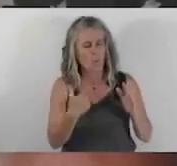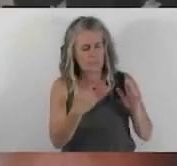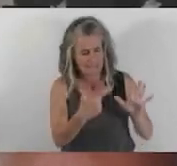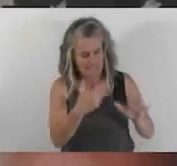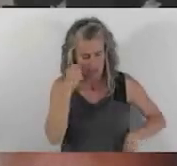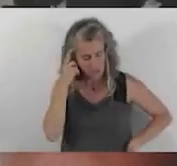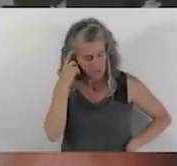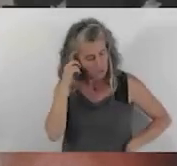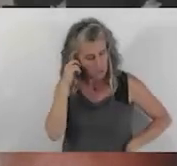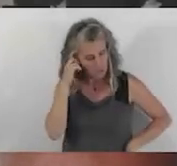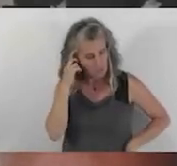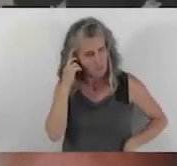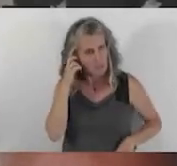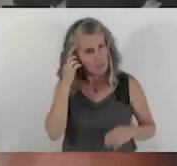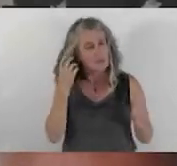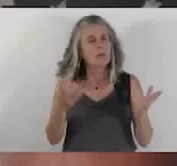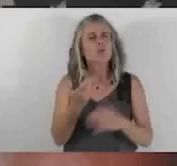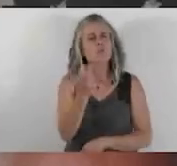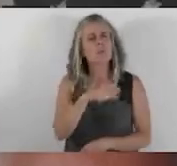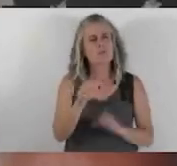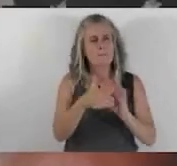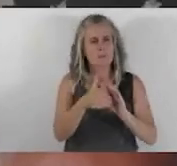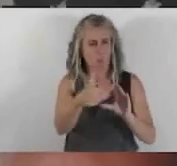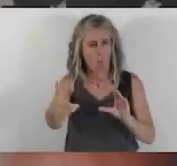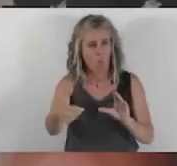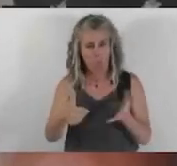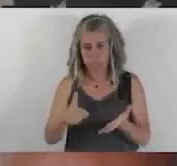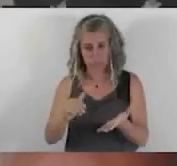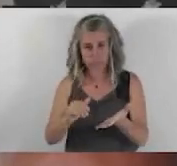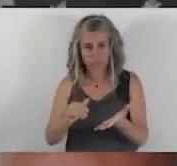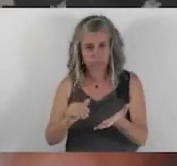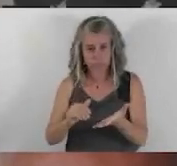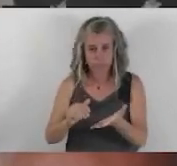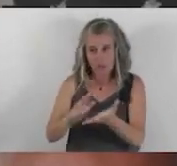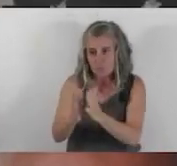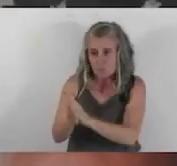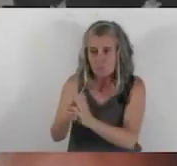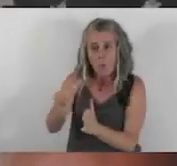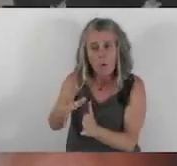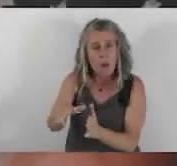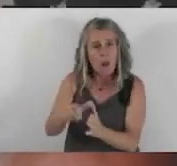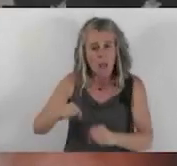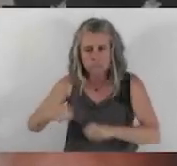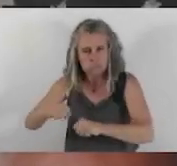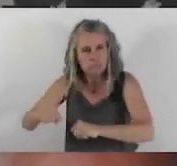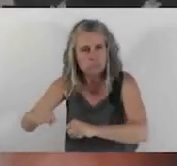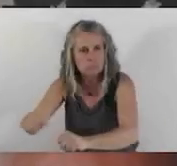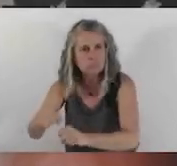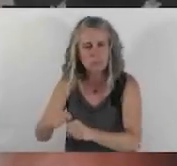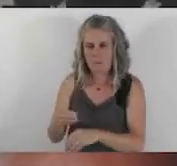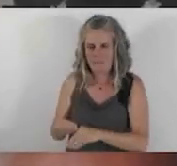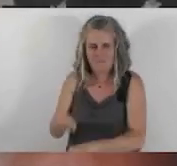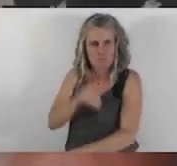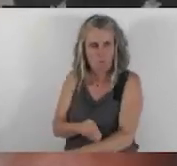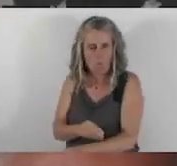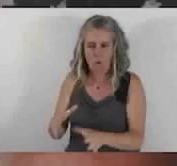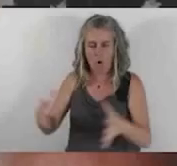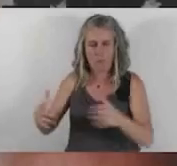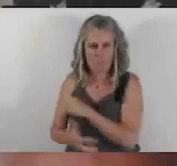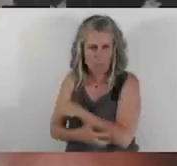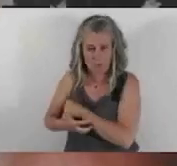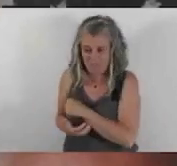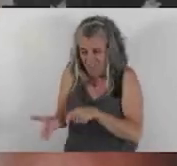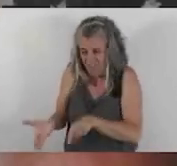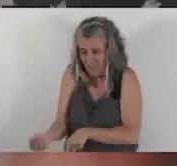8 dossiers pour un montant de 300 000 euros qui iront directement à la prévention de la grande pauvreté et de la précarité dès le plus jeune âge. Concernant le